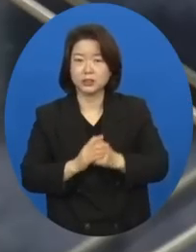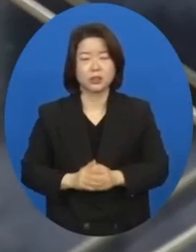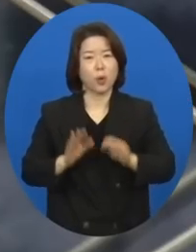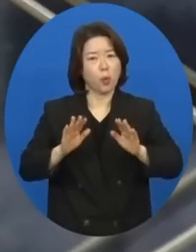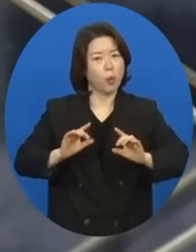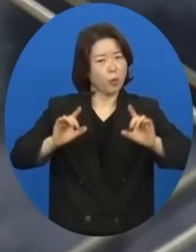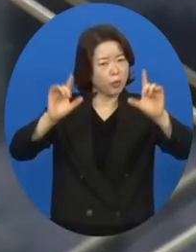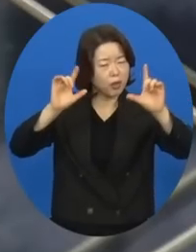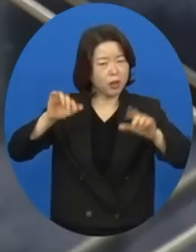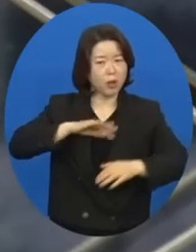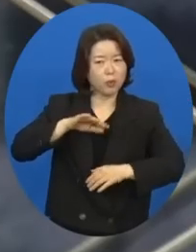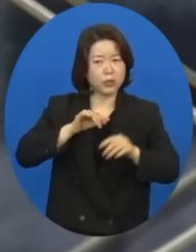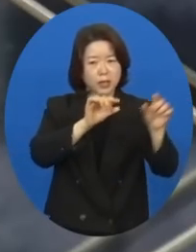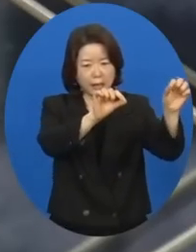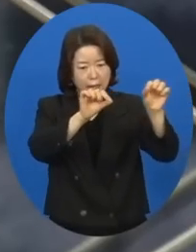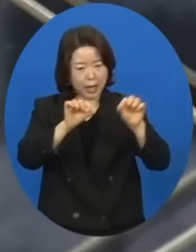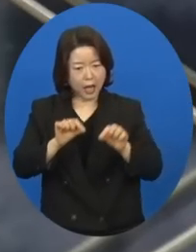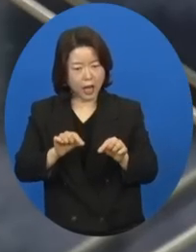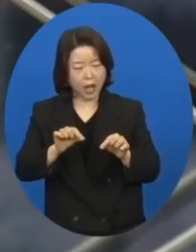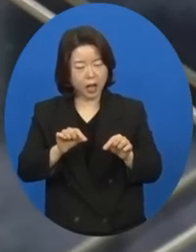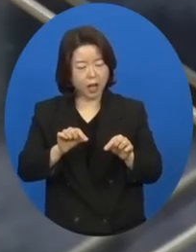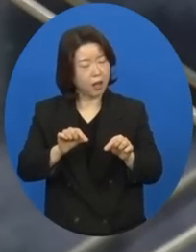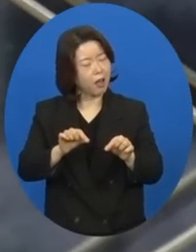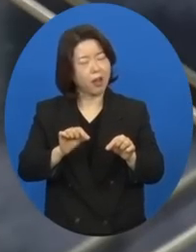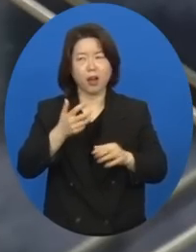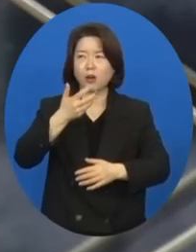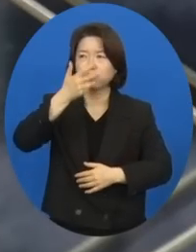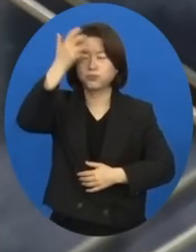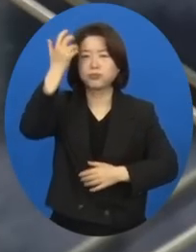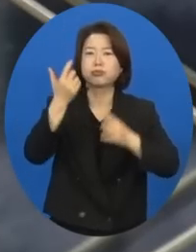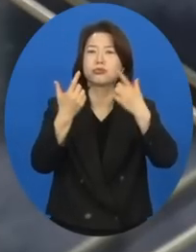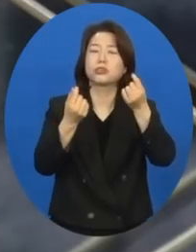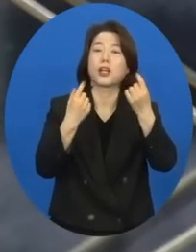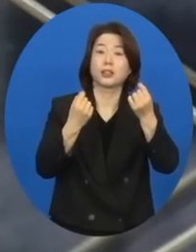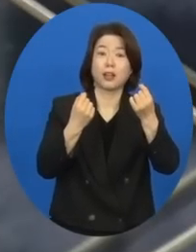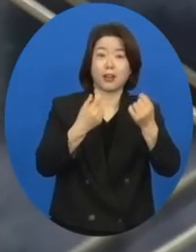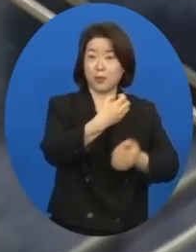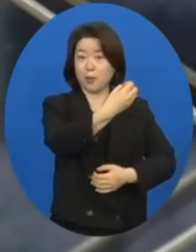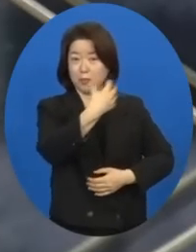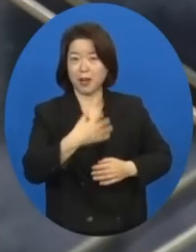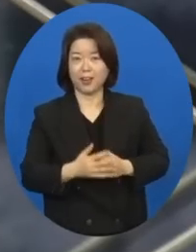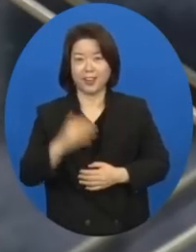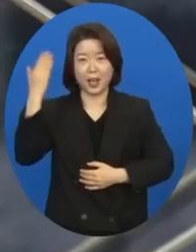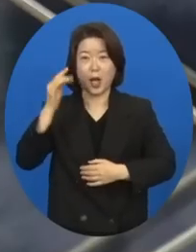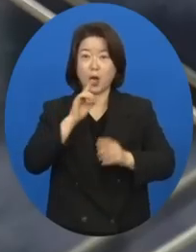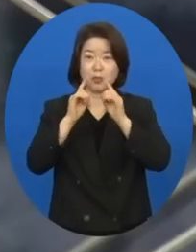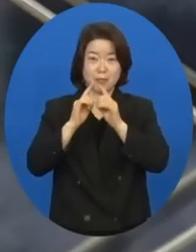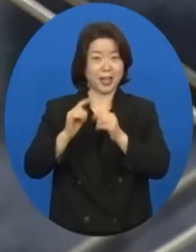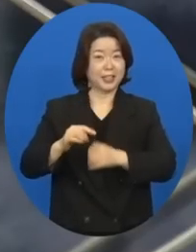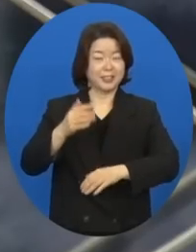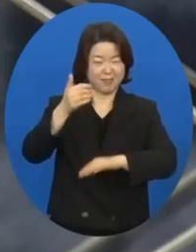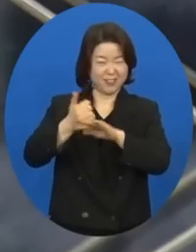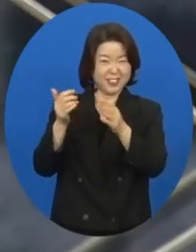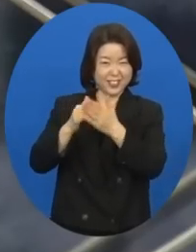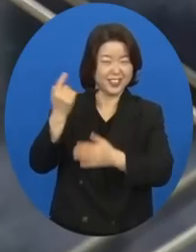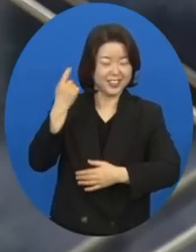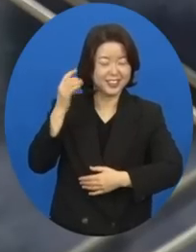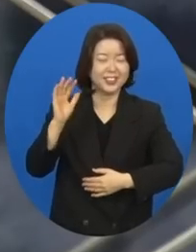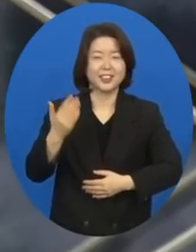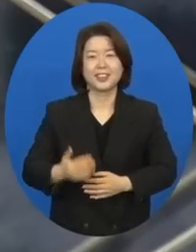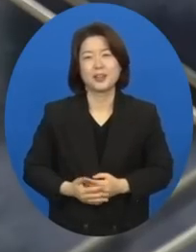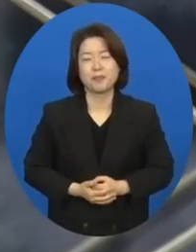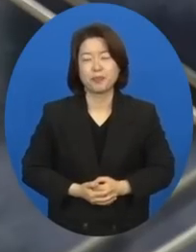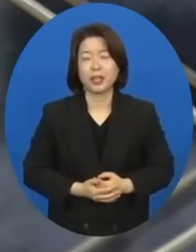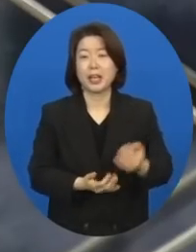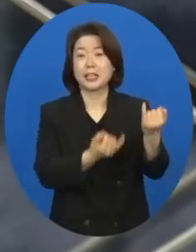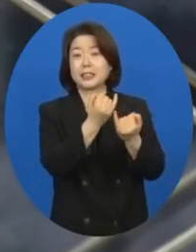적용하기엔 너무 이상적이지 않나요? 역시 한국말은 끝까지 들어봐야 되죠. 제가 그래서 그 자매에게 이렇게